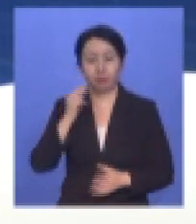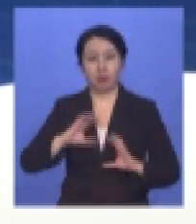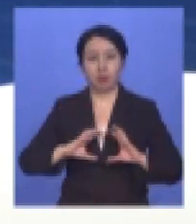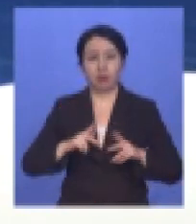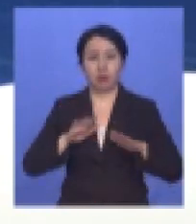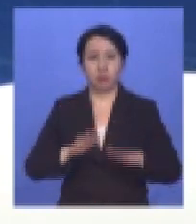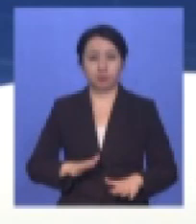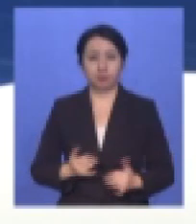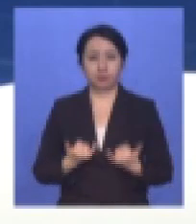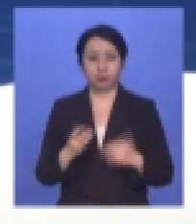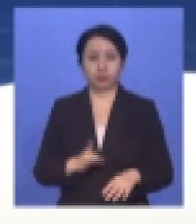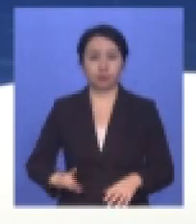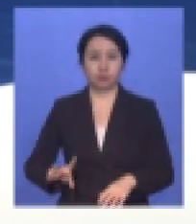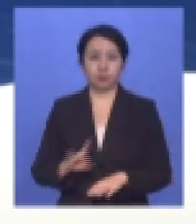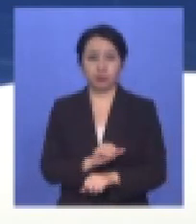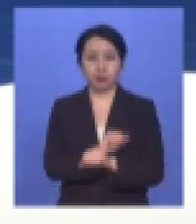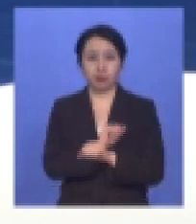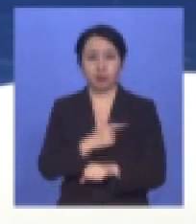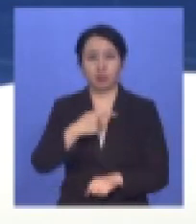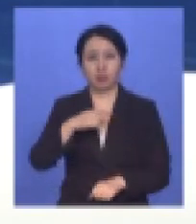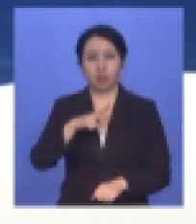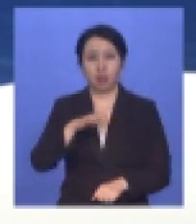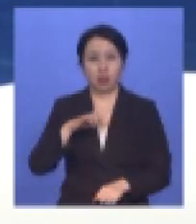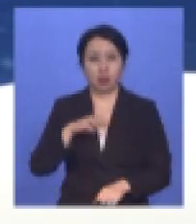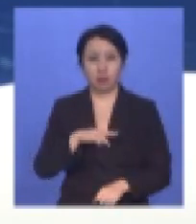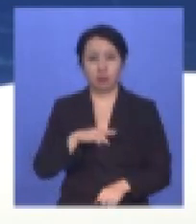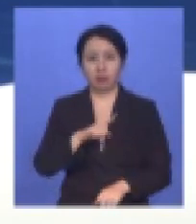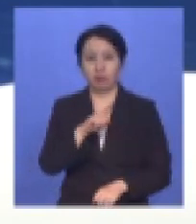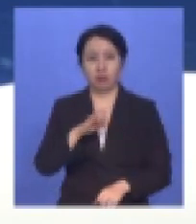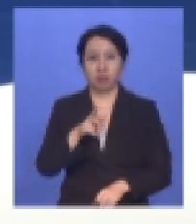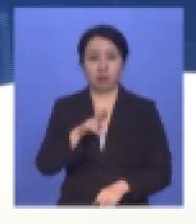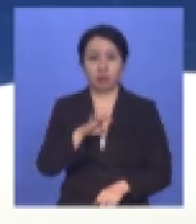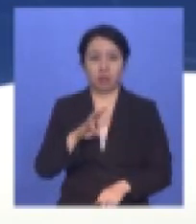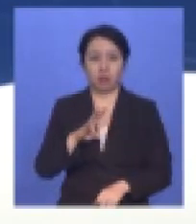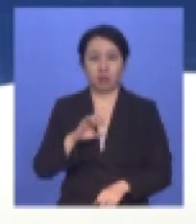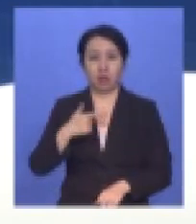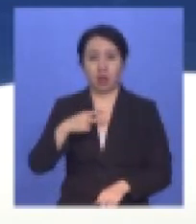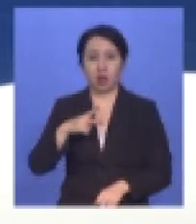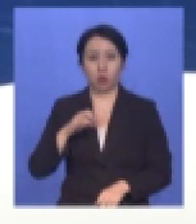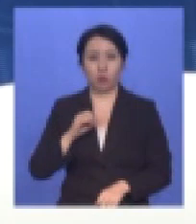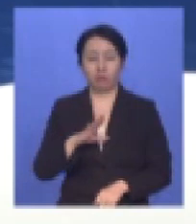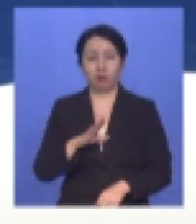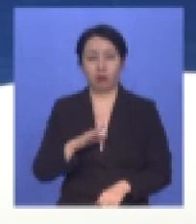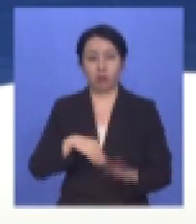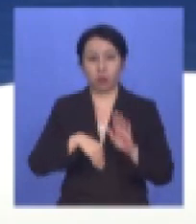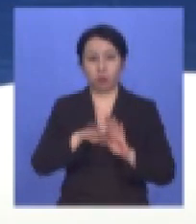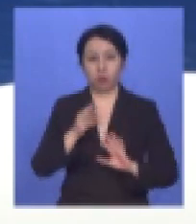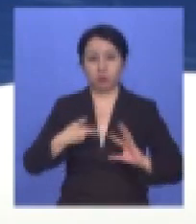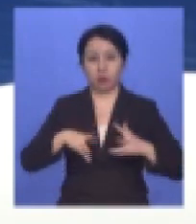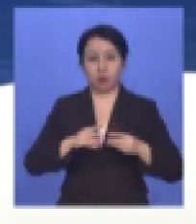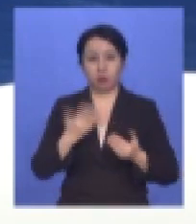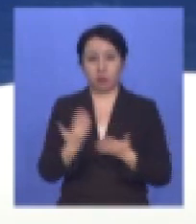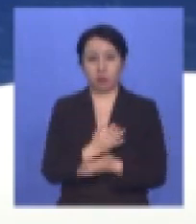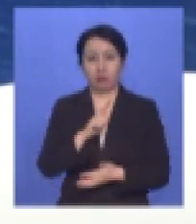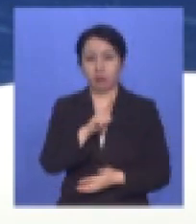На мировой арене честь региона и страны защищали Сергей Харламов, Иван Залезняк и Евгений Орлов. Наилучшего